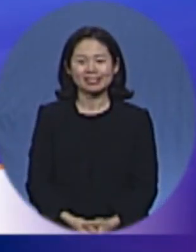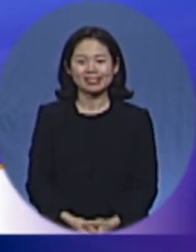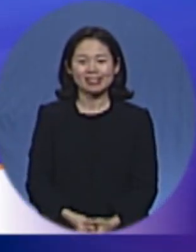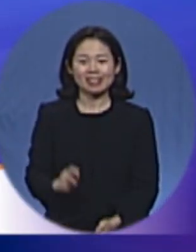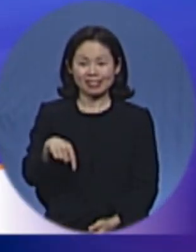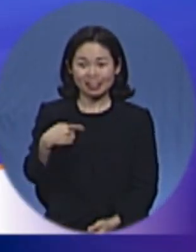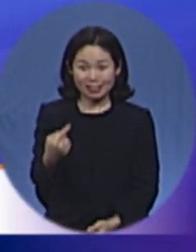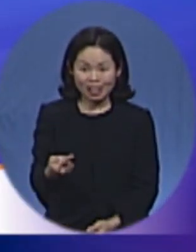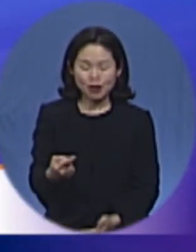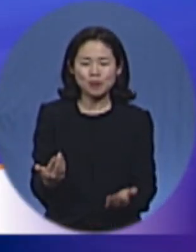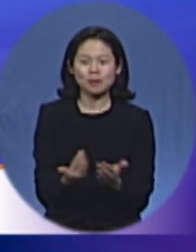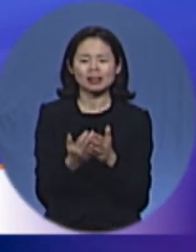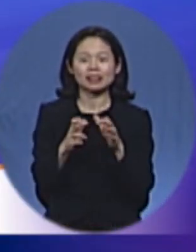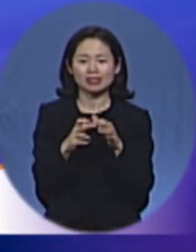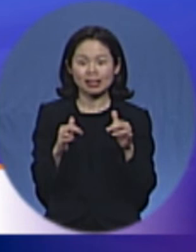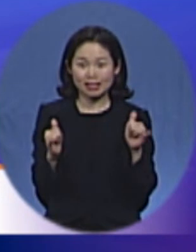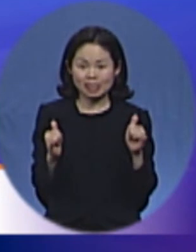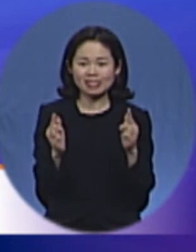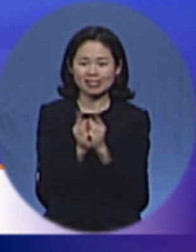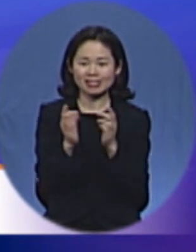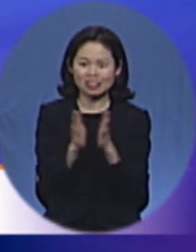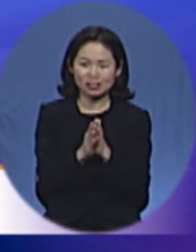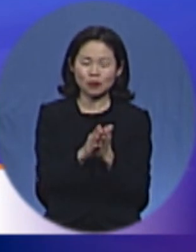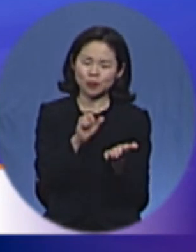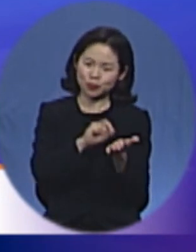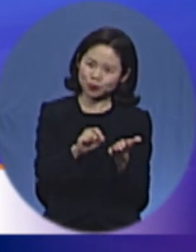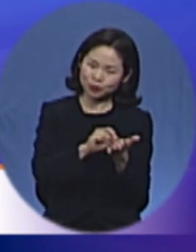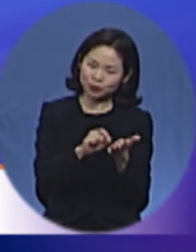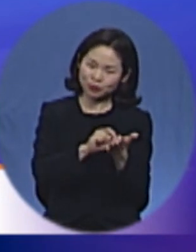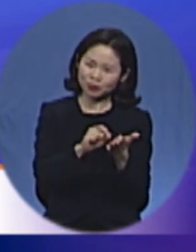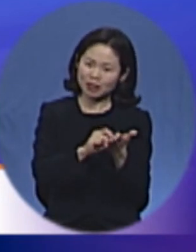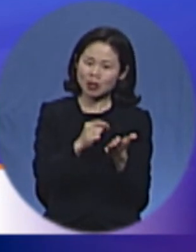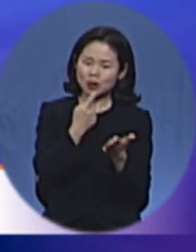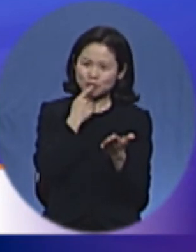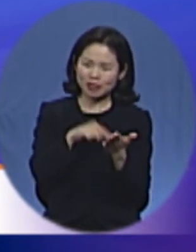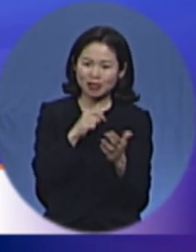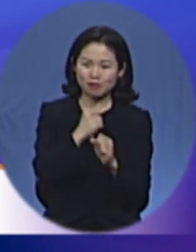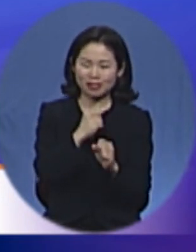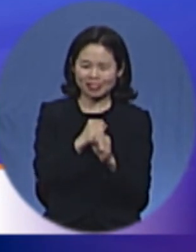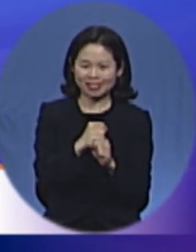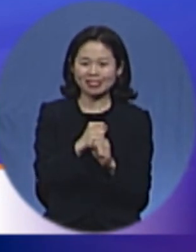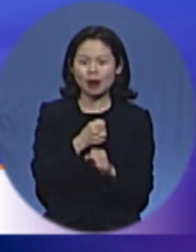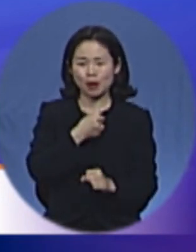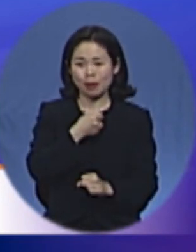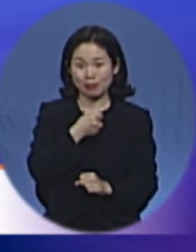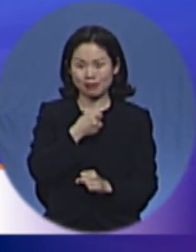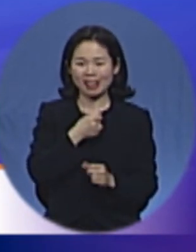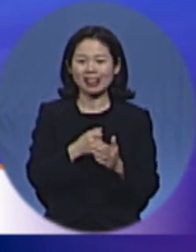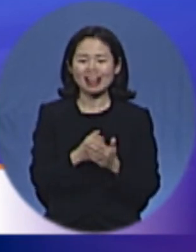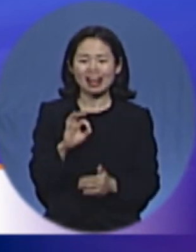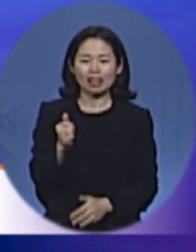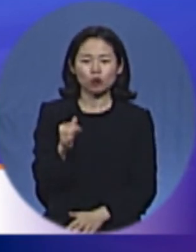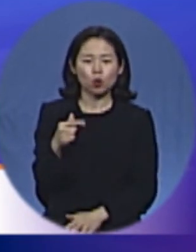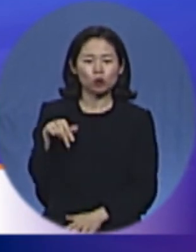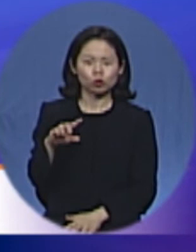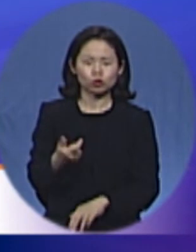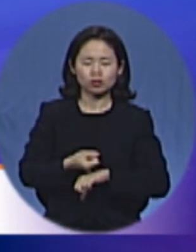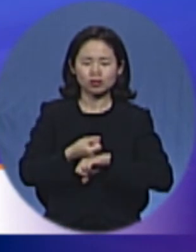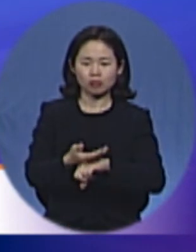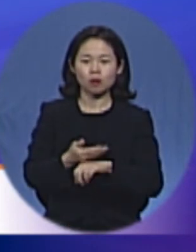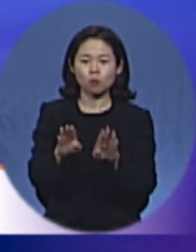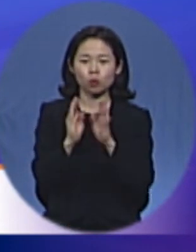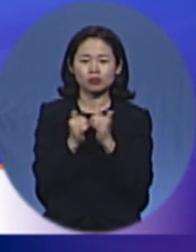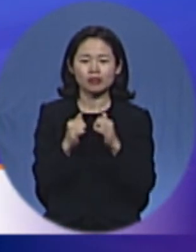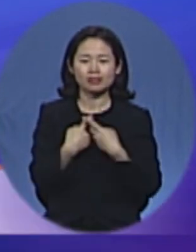다음 코너는 발달장애인 진행자가 직접 방송기사를 쉽게 만들고 참여하는 코너입니다. 안호준이 전하는 모두가 알기 쉬운